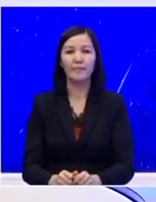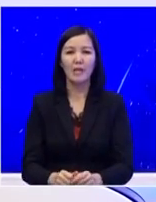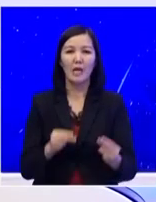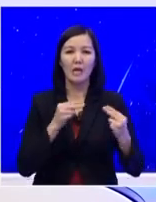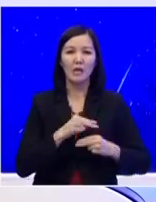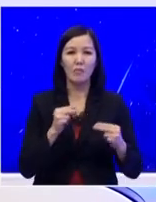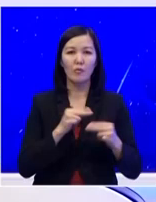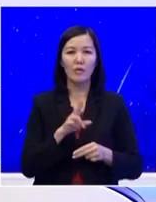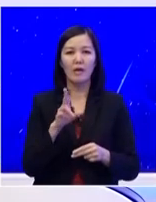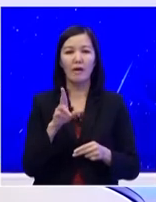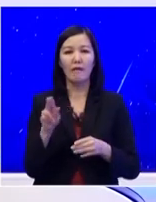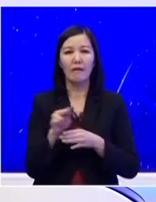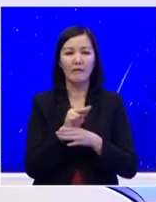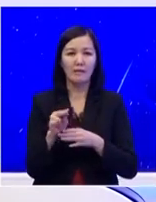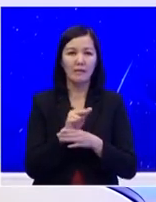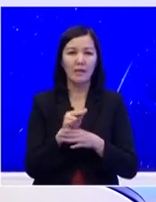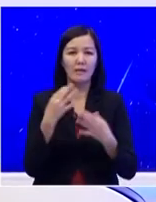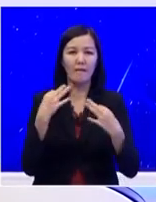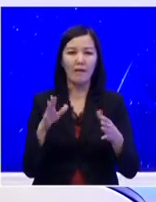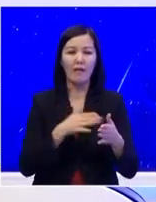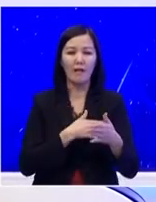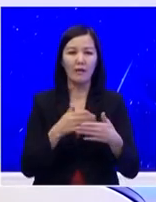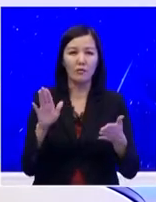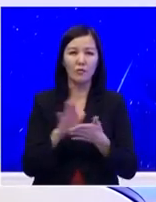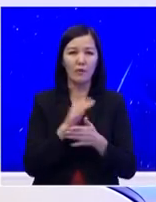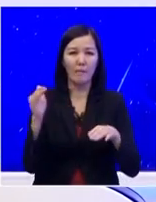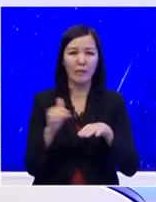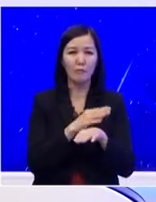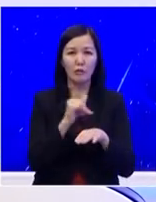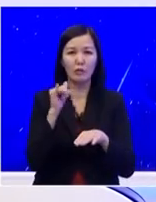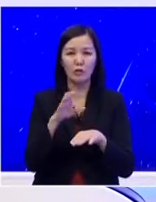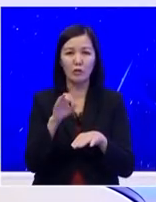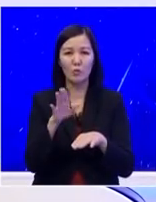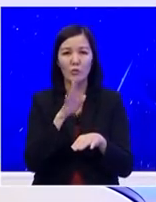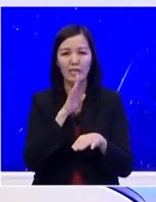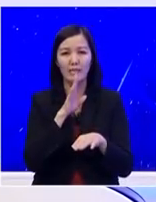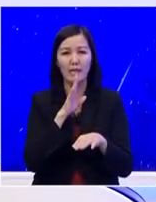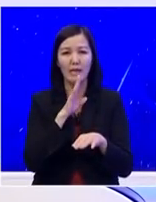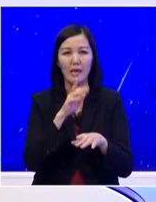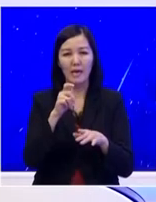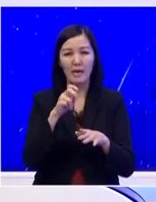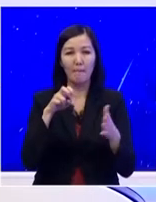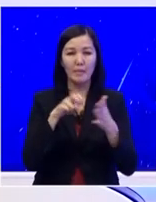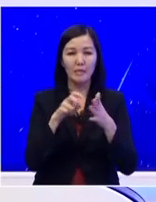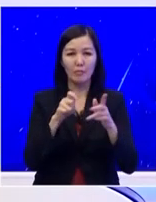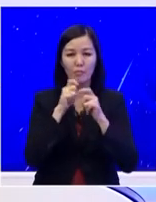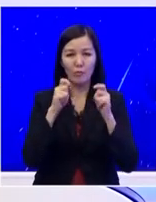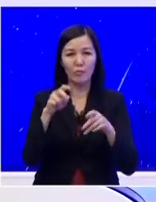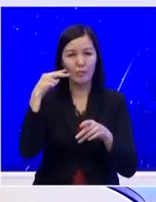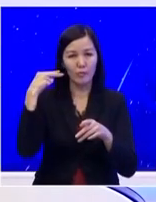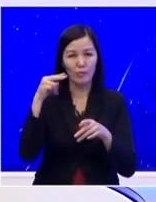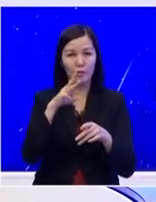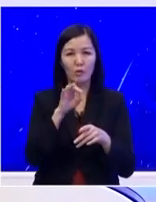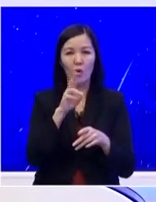Работа координатора волонтерского фронт-офиса МИРМД ЖТСУ Жансаи Смагуловой отмечена благодарственным письмом главы